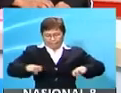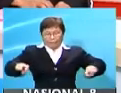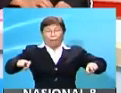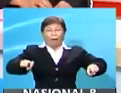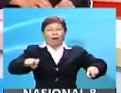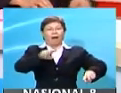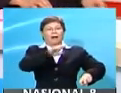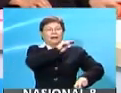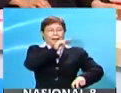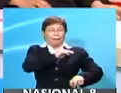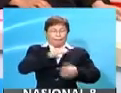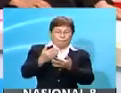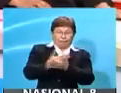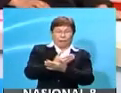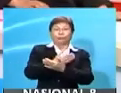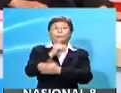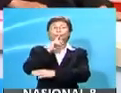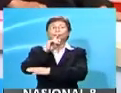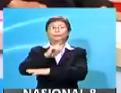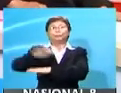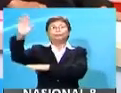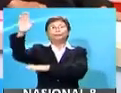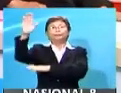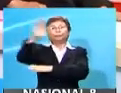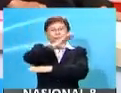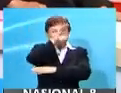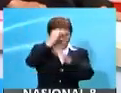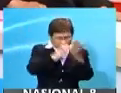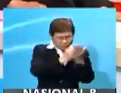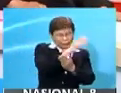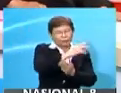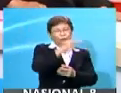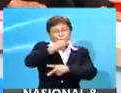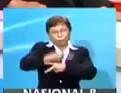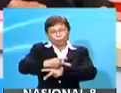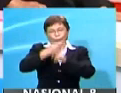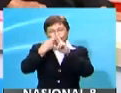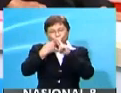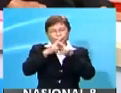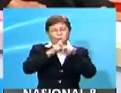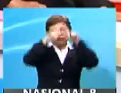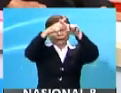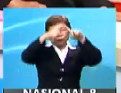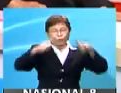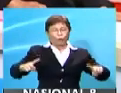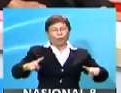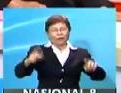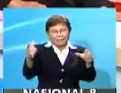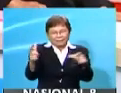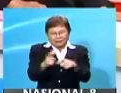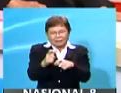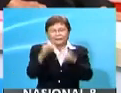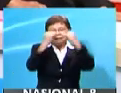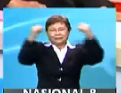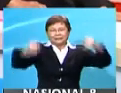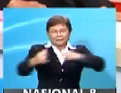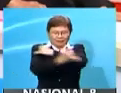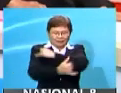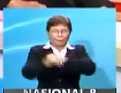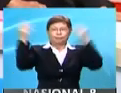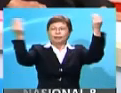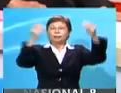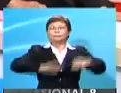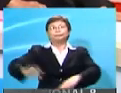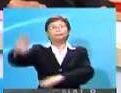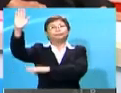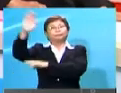mengangkat sumpah jawatan dan setia serta sumpah simpan rahsia di dewan singgahsana kecil istana negara Majlis angat